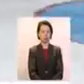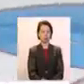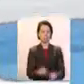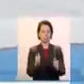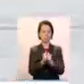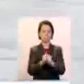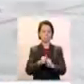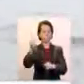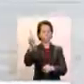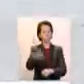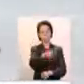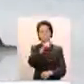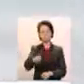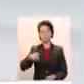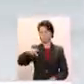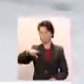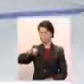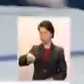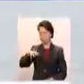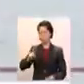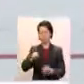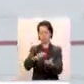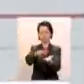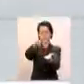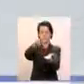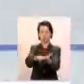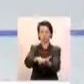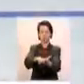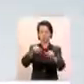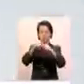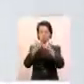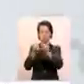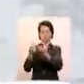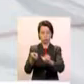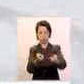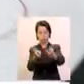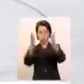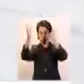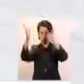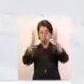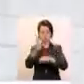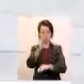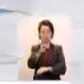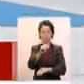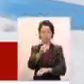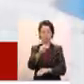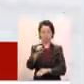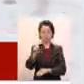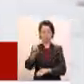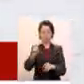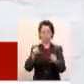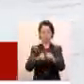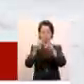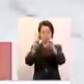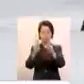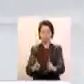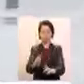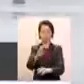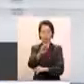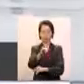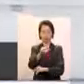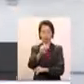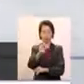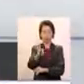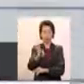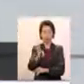Dengan terbatalnya ISM, Pesuruh Jaya Sukan kini mengiktiraf Persekutuan Luncur Ais Malaysia MISF selaku badan induk kebangsaan